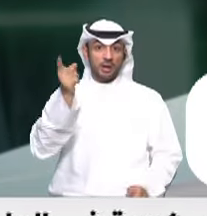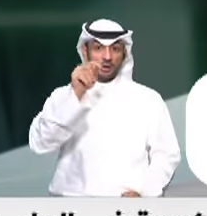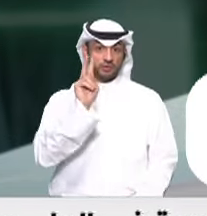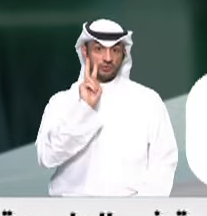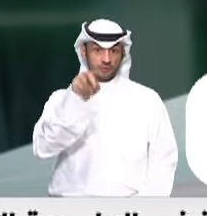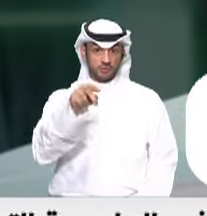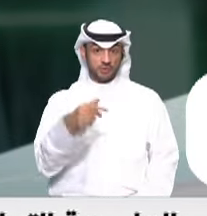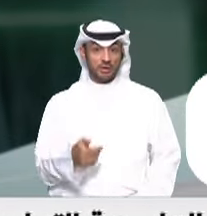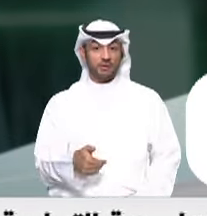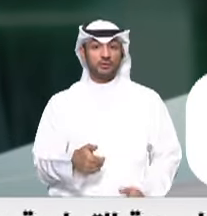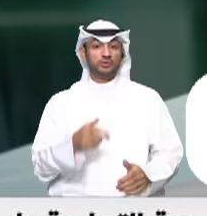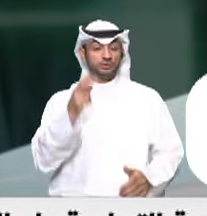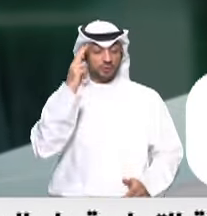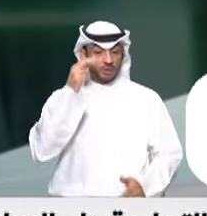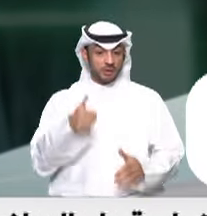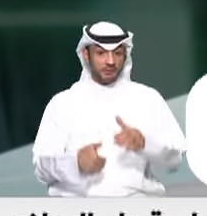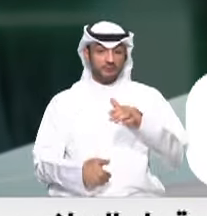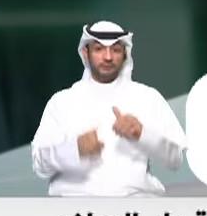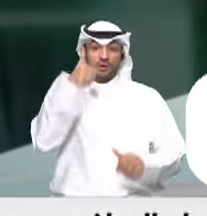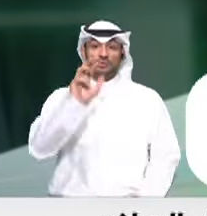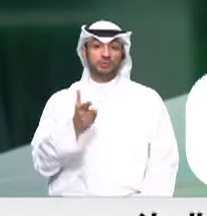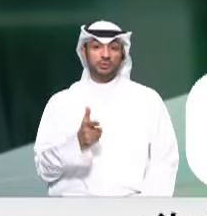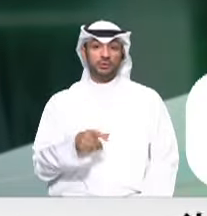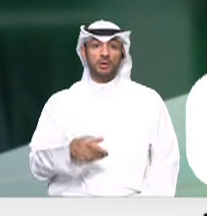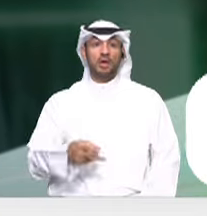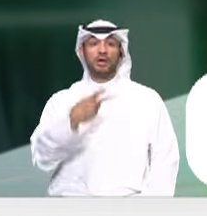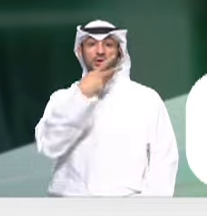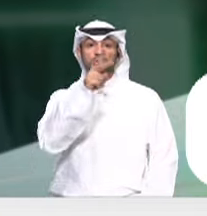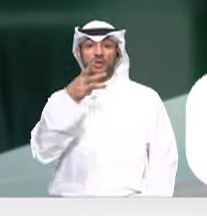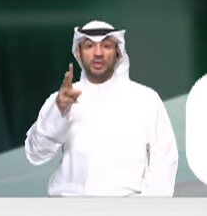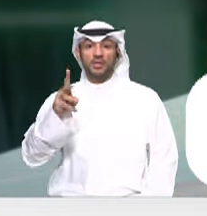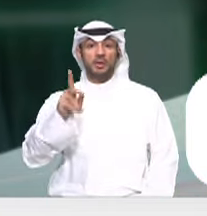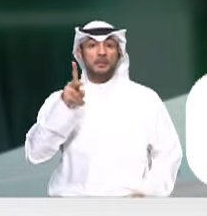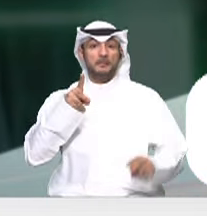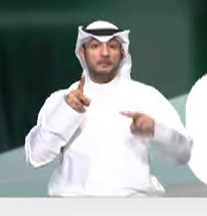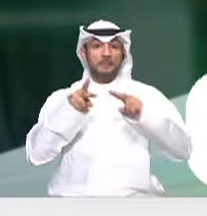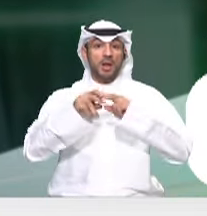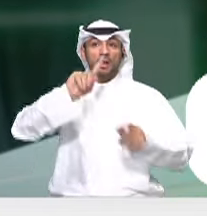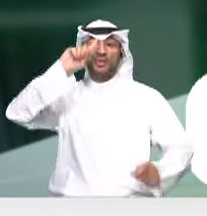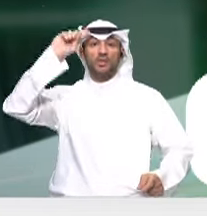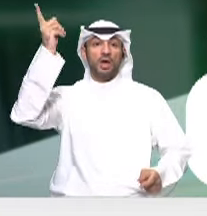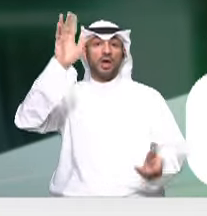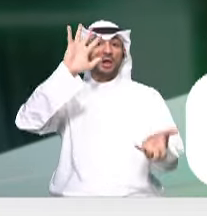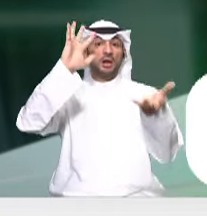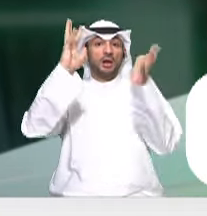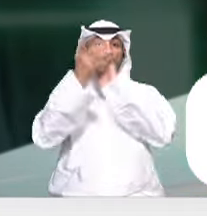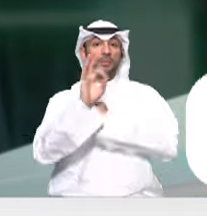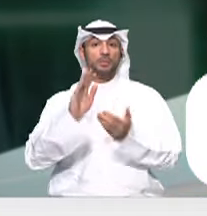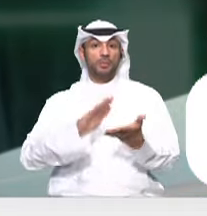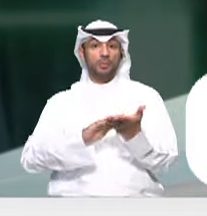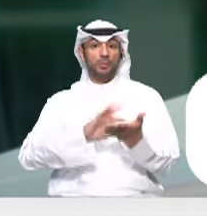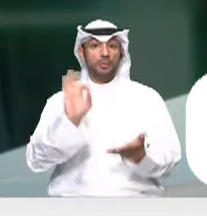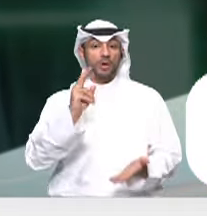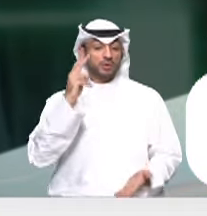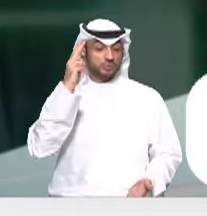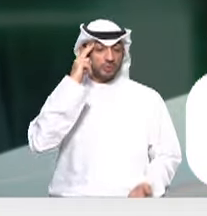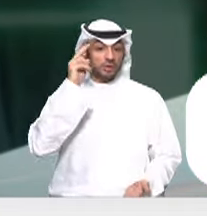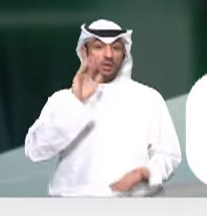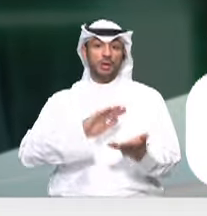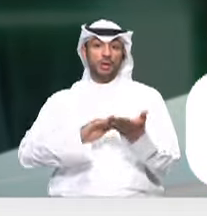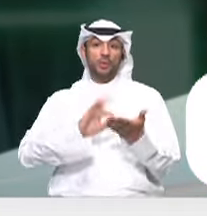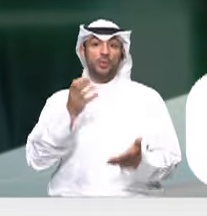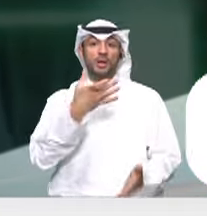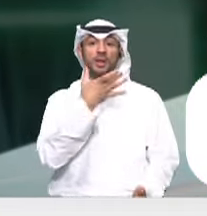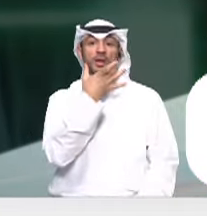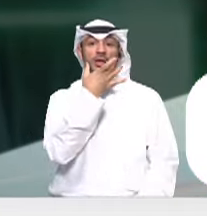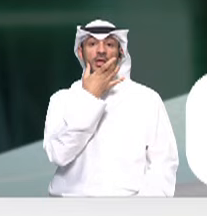السعودية باستضافة معرض إكسبو الدولي 2030 في مدينة الرياض. تعليميا شهدت المملكة العربية